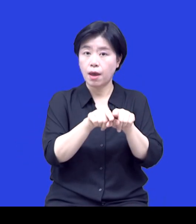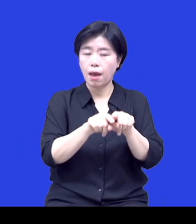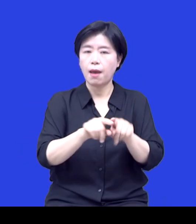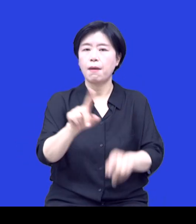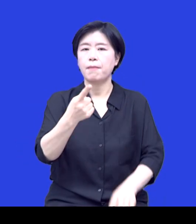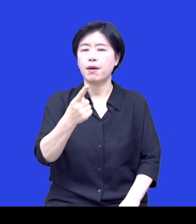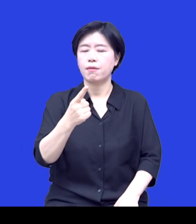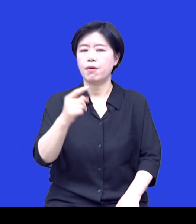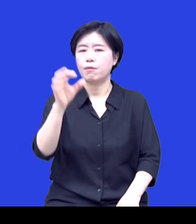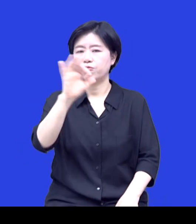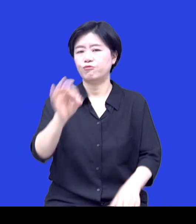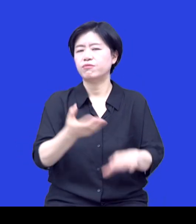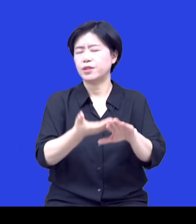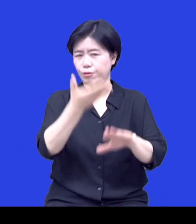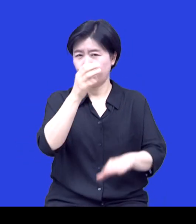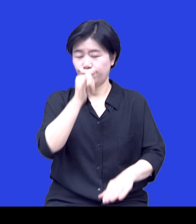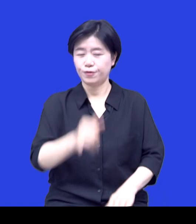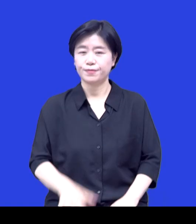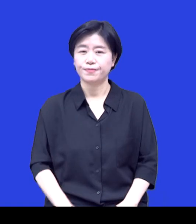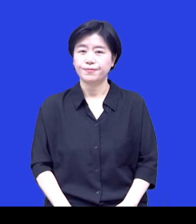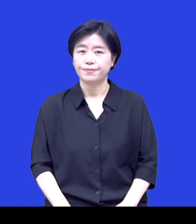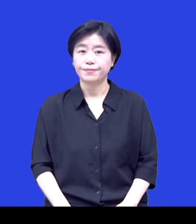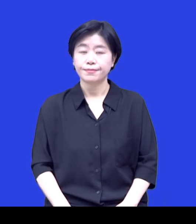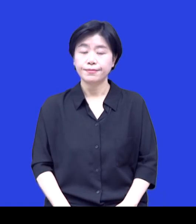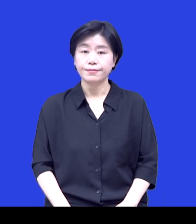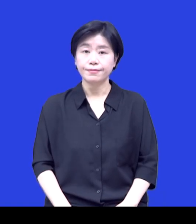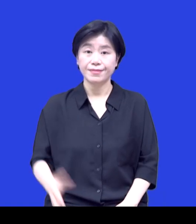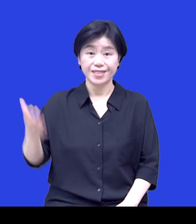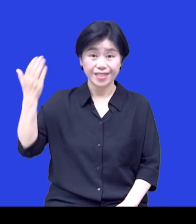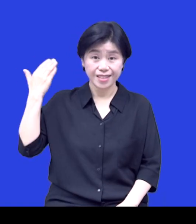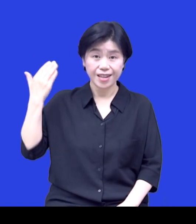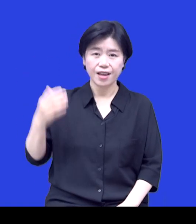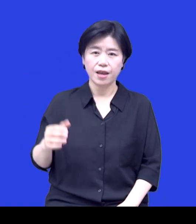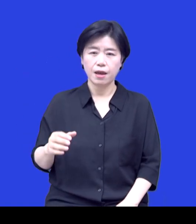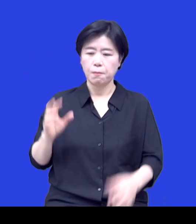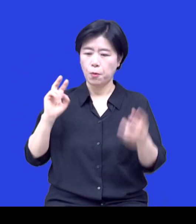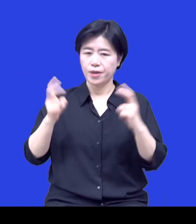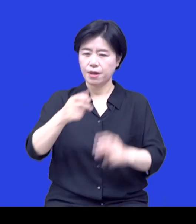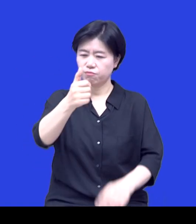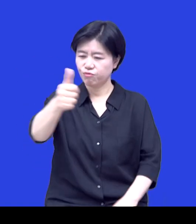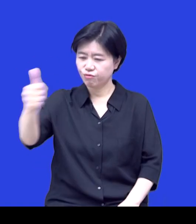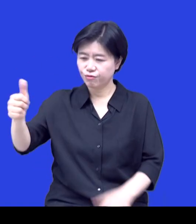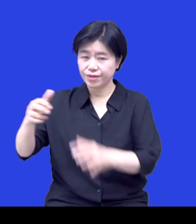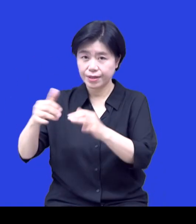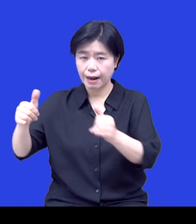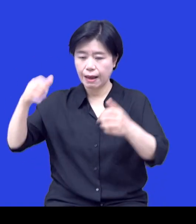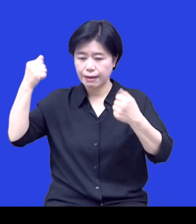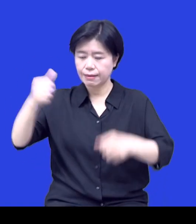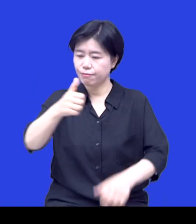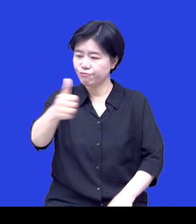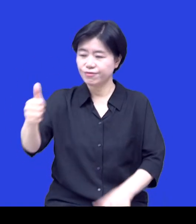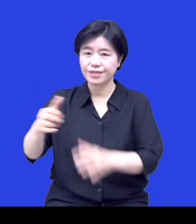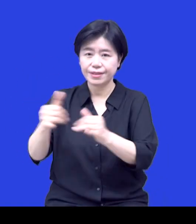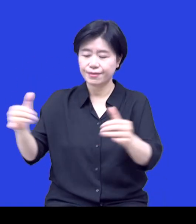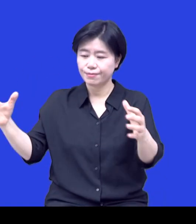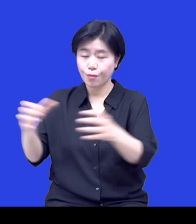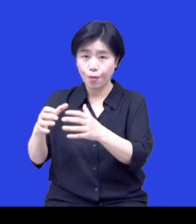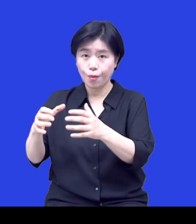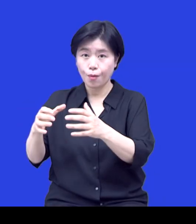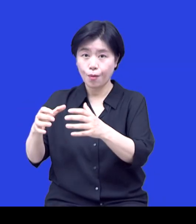오늘의 교회에 계실 때 이렇게 연예인 사역도 하시고 CEO 사역도 네. 하시고 많이 하셨었잖아요. 예. 근데 어때요? 새로운 교회 할 때는 또 좀 목표가